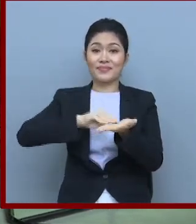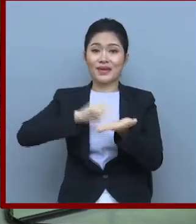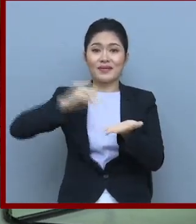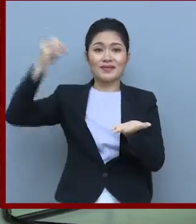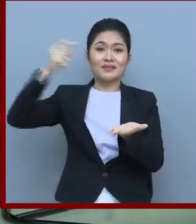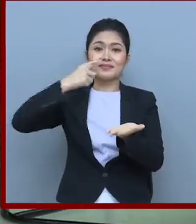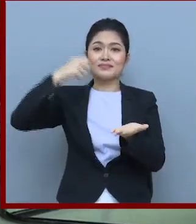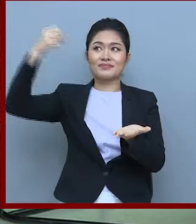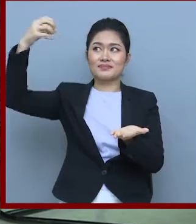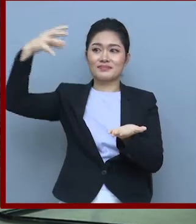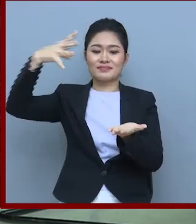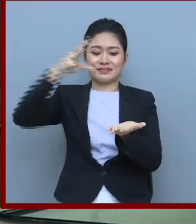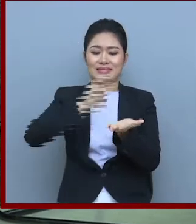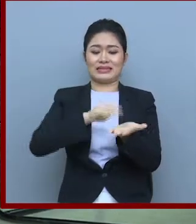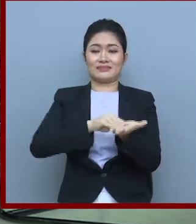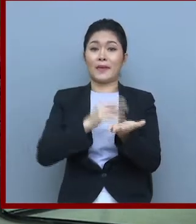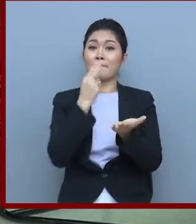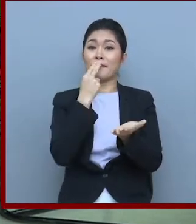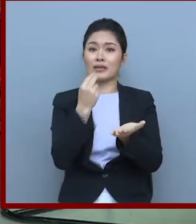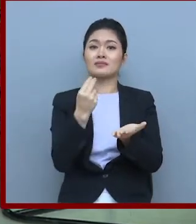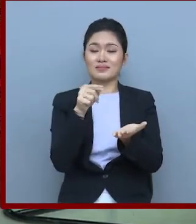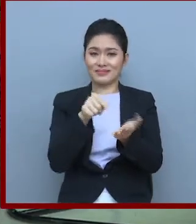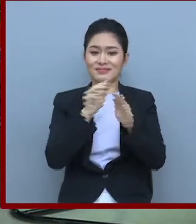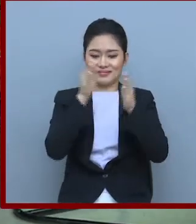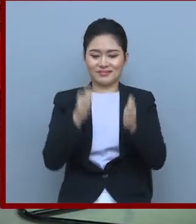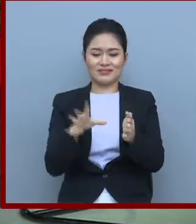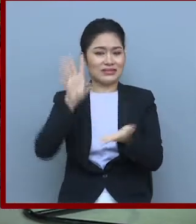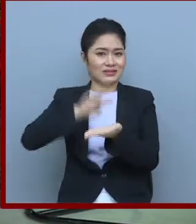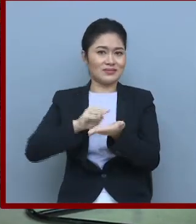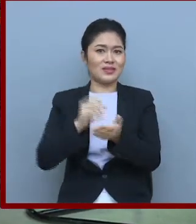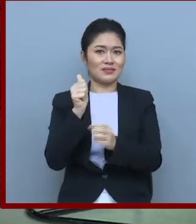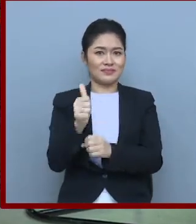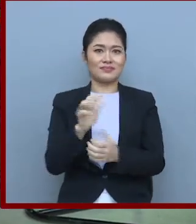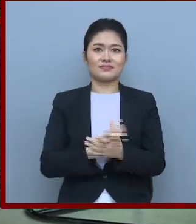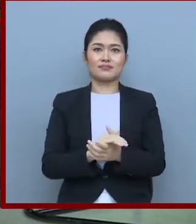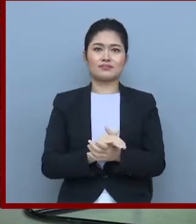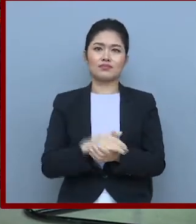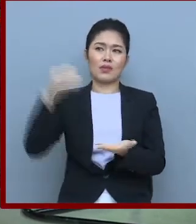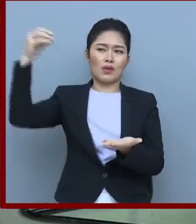ครับเพื่อเก็บพลังงานไว้กับตัวแบตก็คือตัวมันเองเนี่ยสามารถ